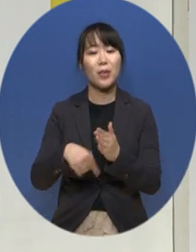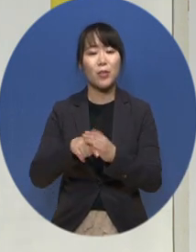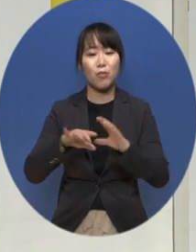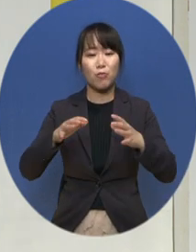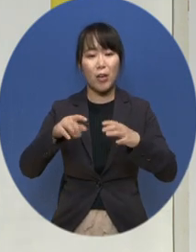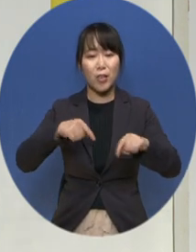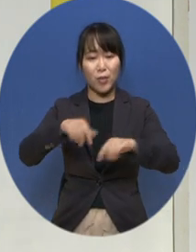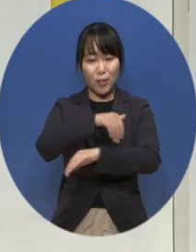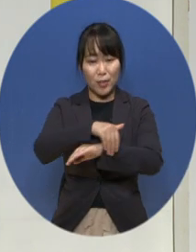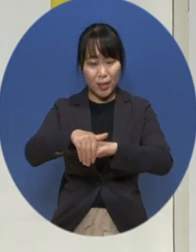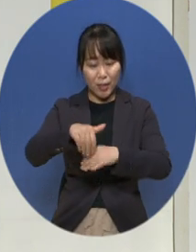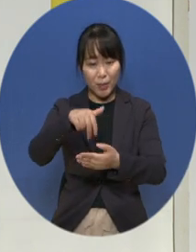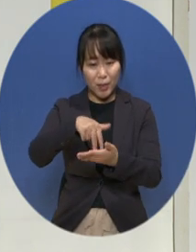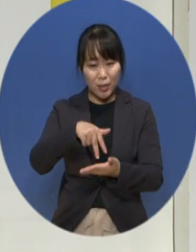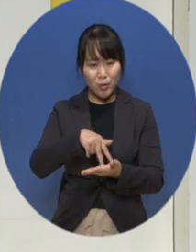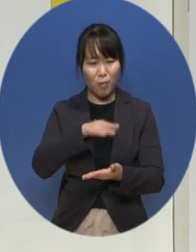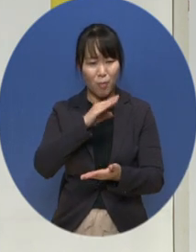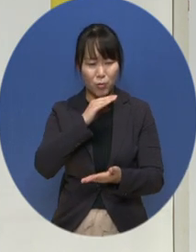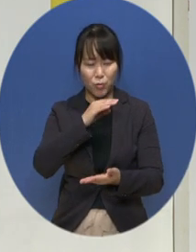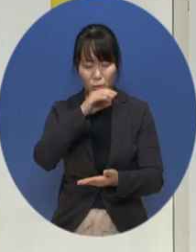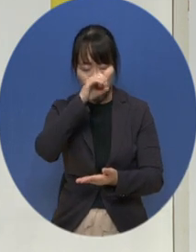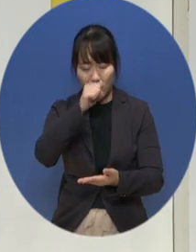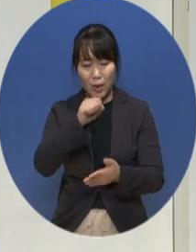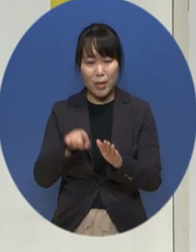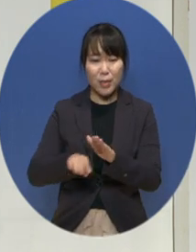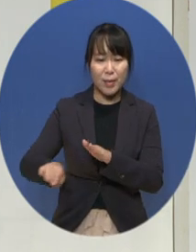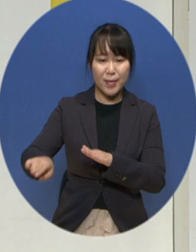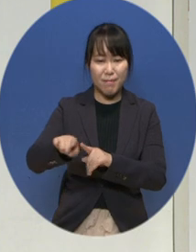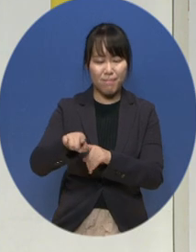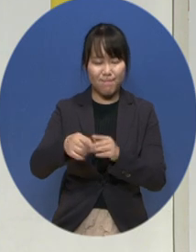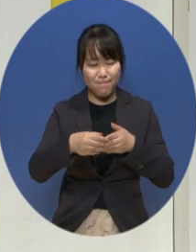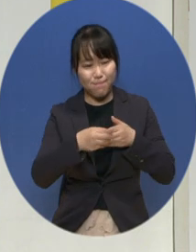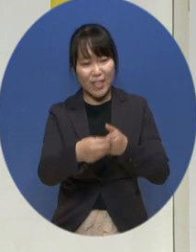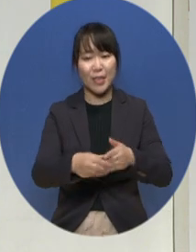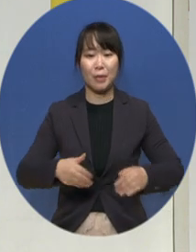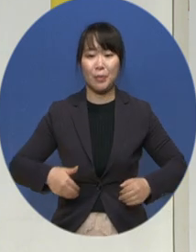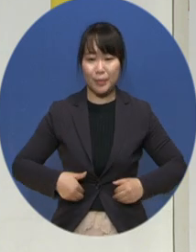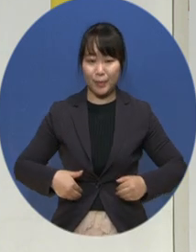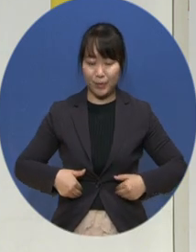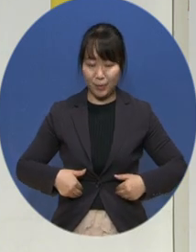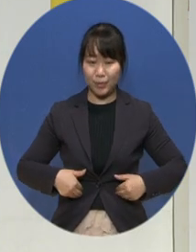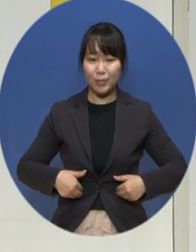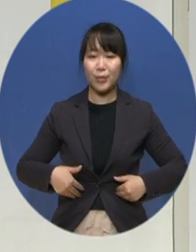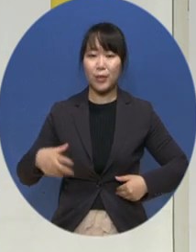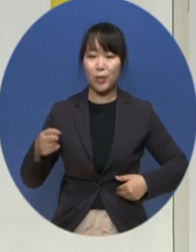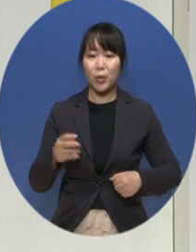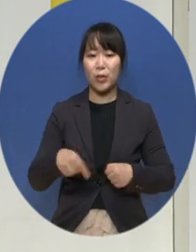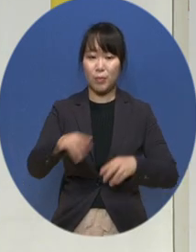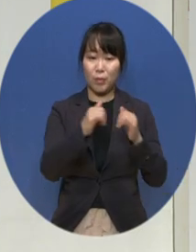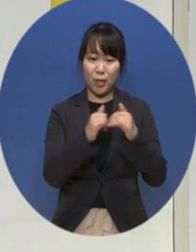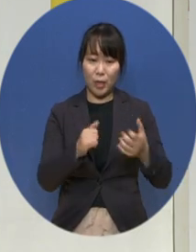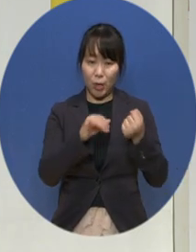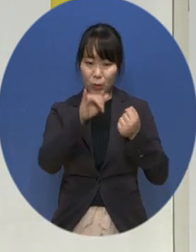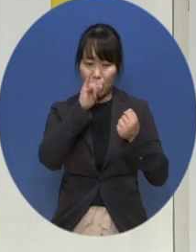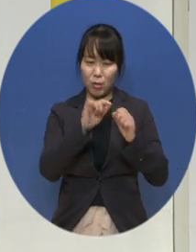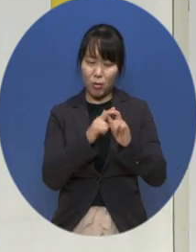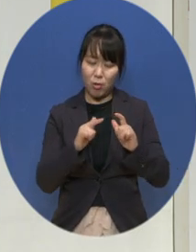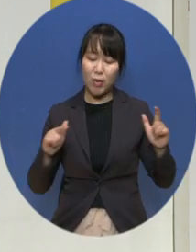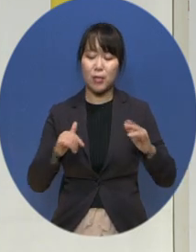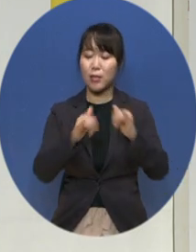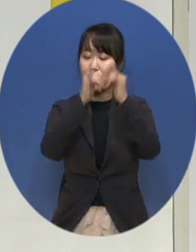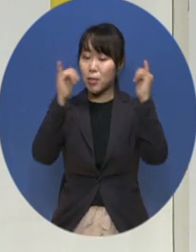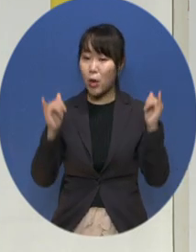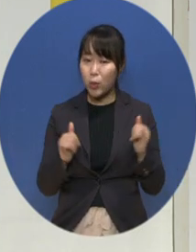정책적으로 도 아주 강력한 믿으시고 의해서 끌고 나가 해서 될 것이고 예 그리고 2분들이 갖고 있는 여러 가지